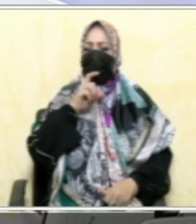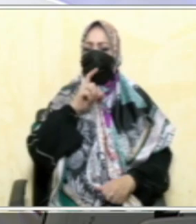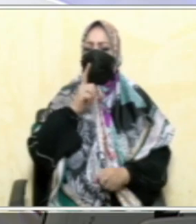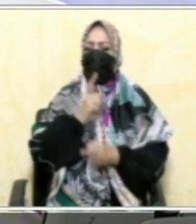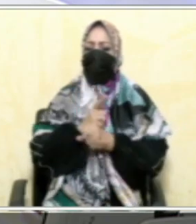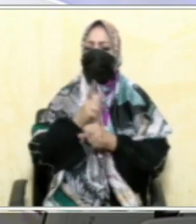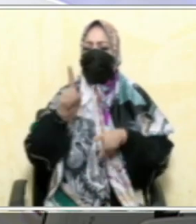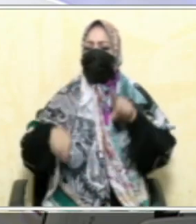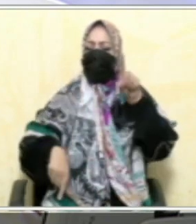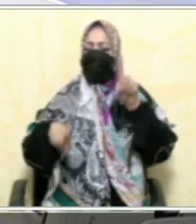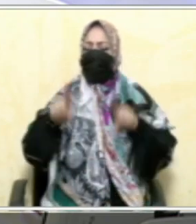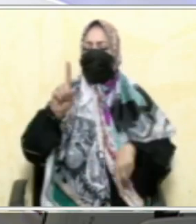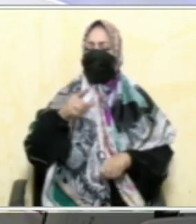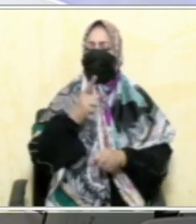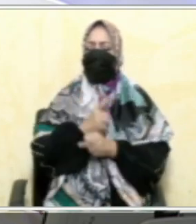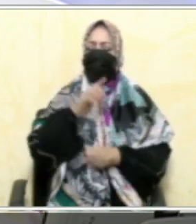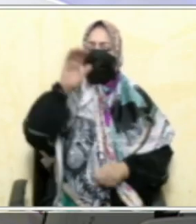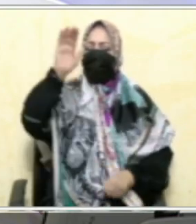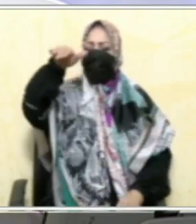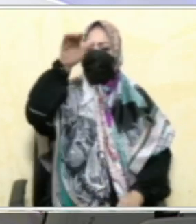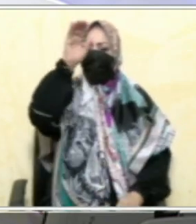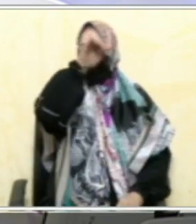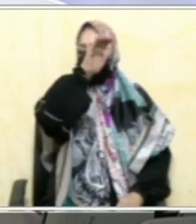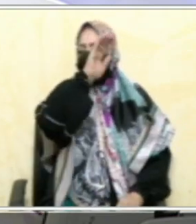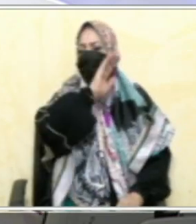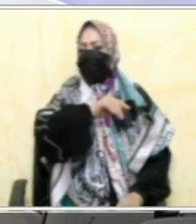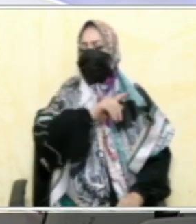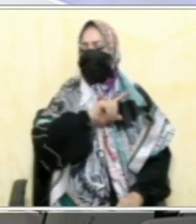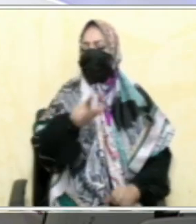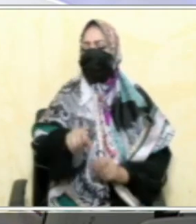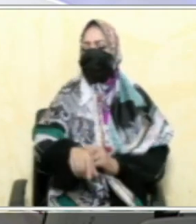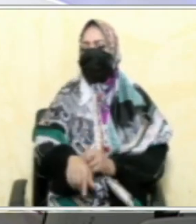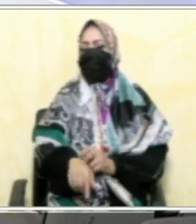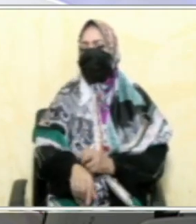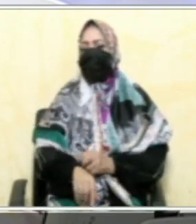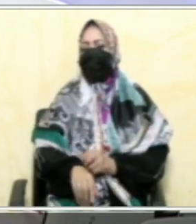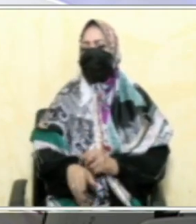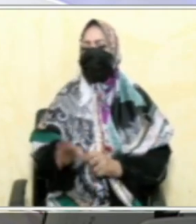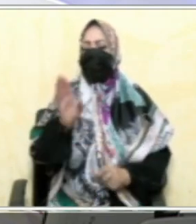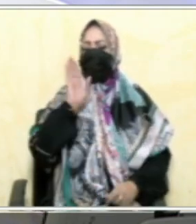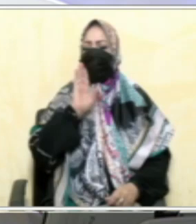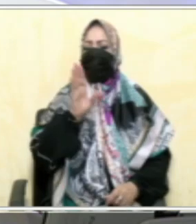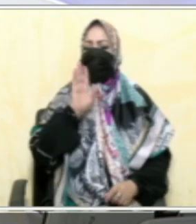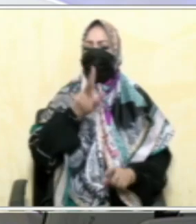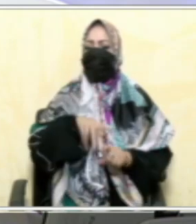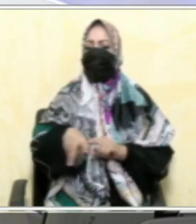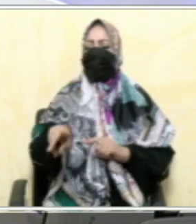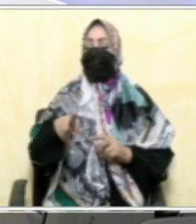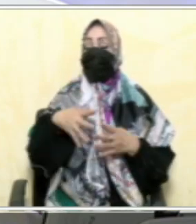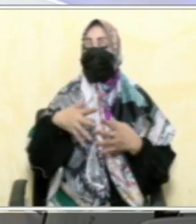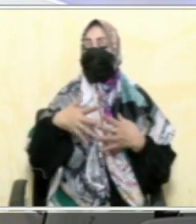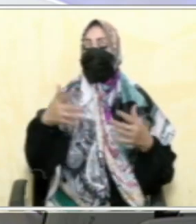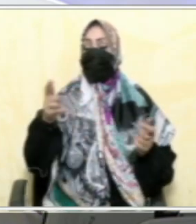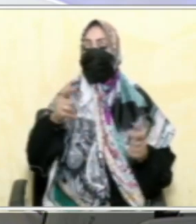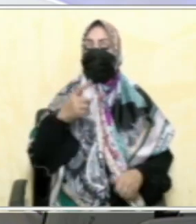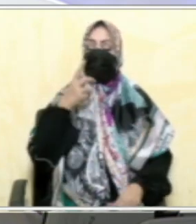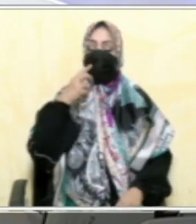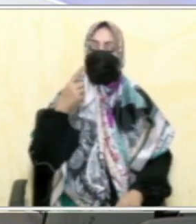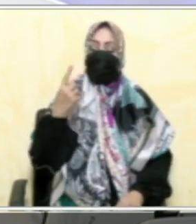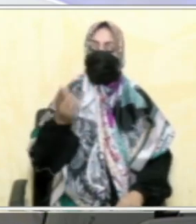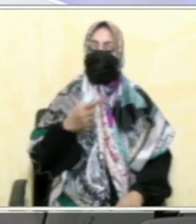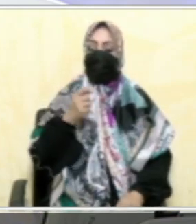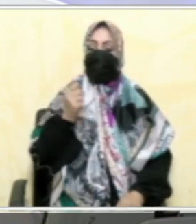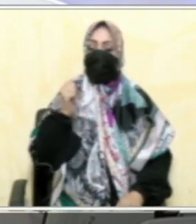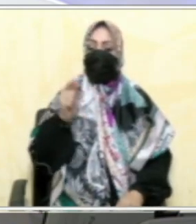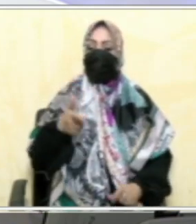الأمر الثاني من الجانب السيء لكثرة المدرسات في نفس المرحلة هو